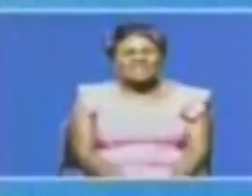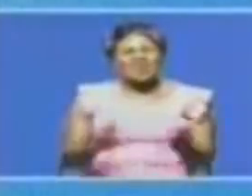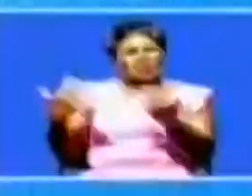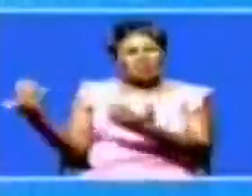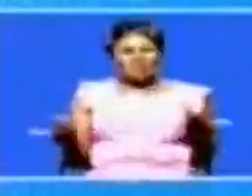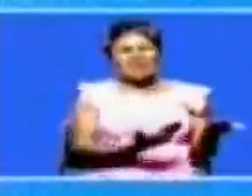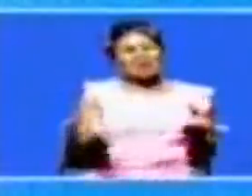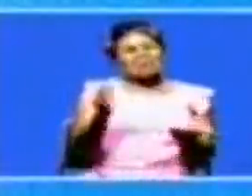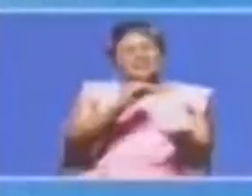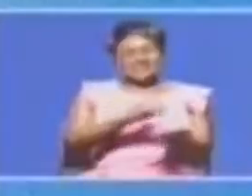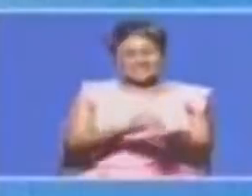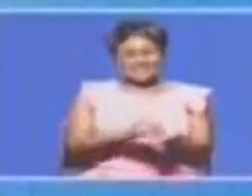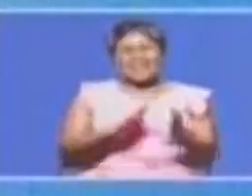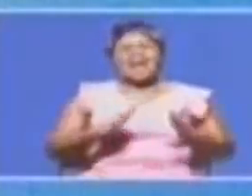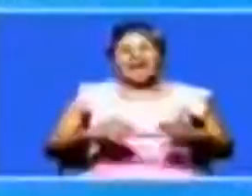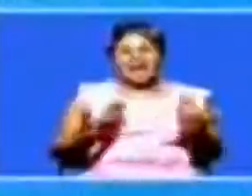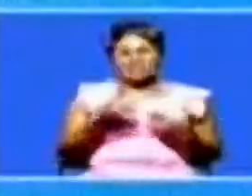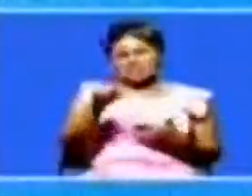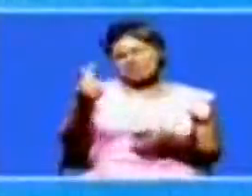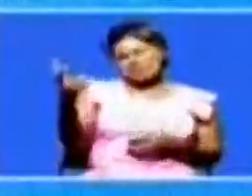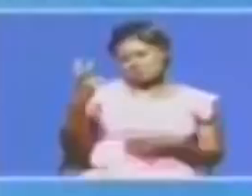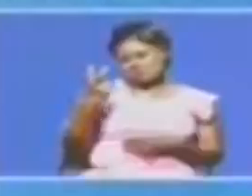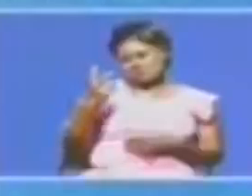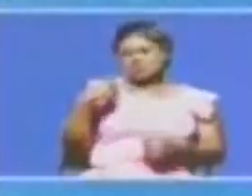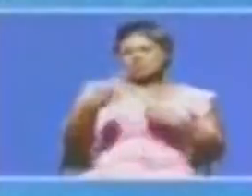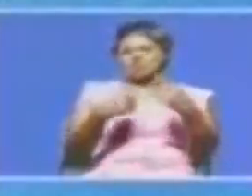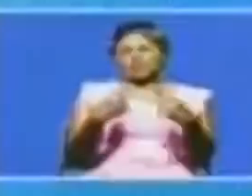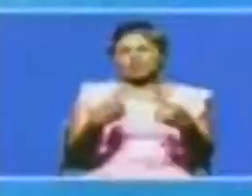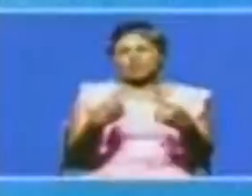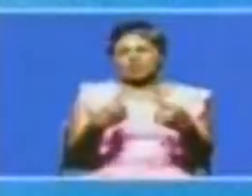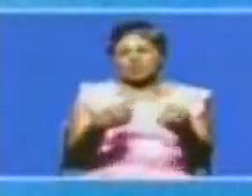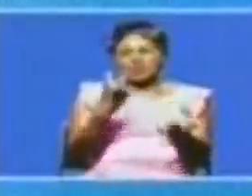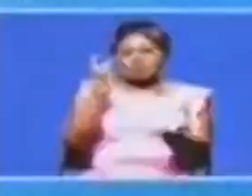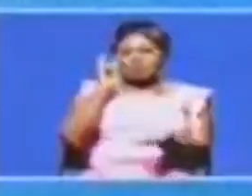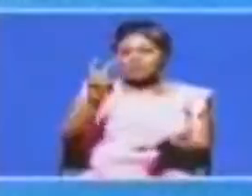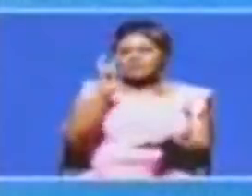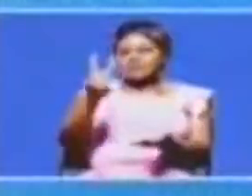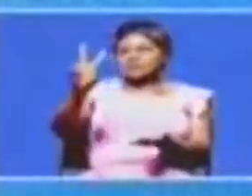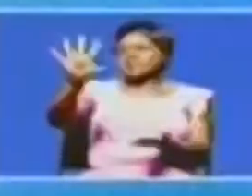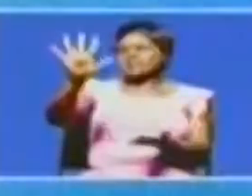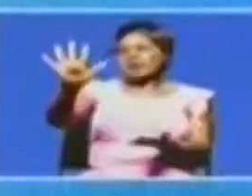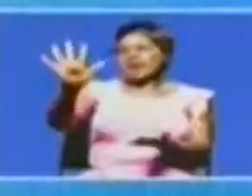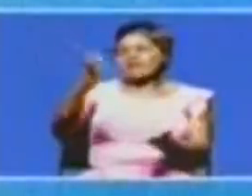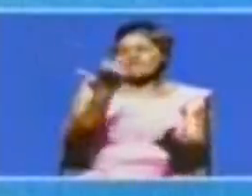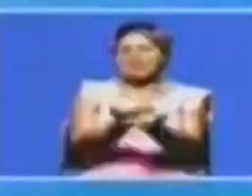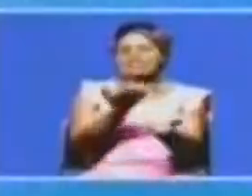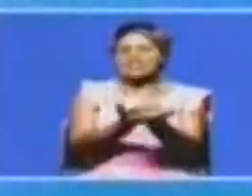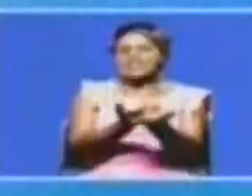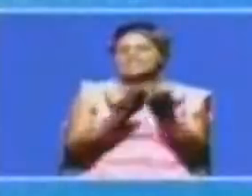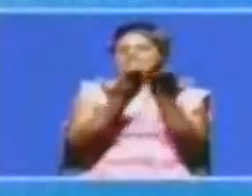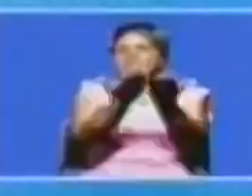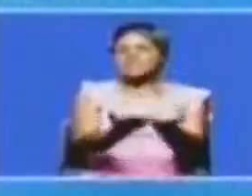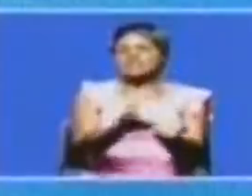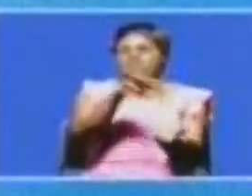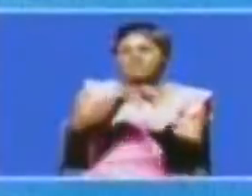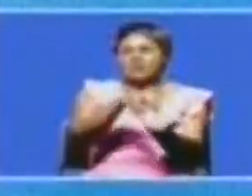Karibu tena mtazamaji, tunafurahi kuendelea kuwa nawe. Jumla ya mashahidi 25 wameratibiwa kutoa ushahidi kwenye kesi dhidi